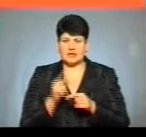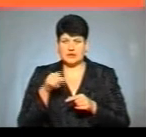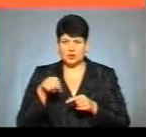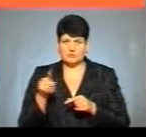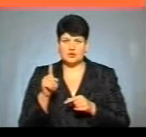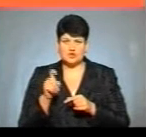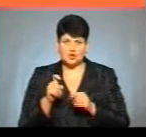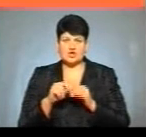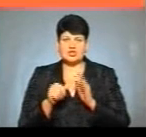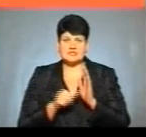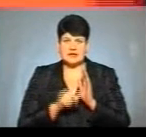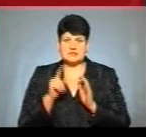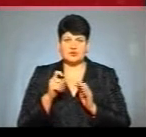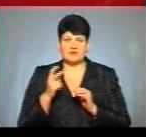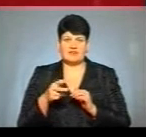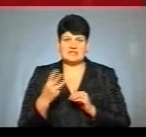123.